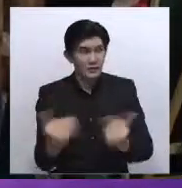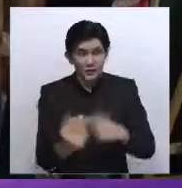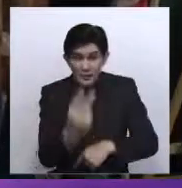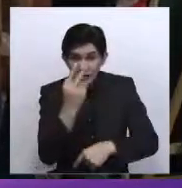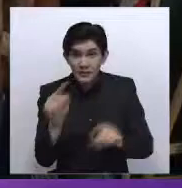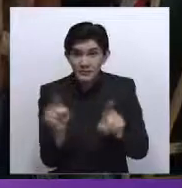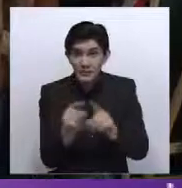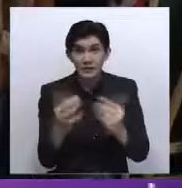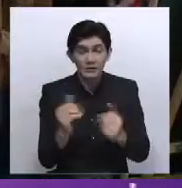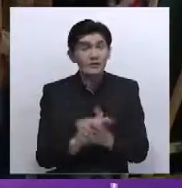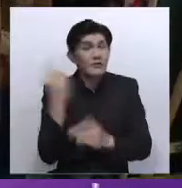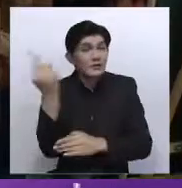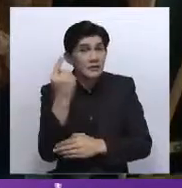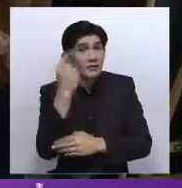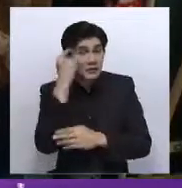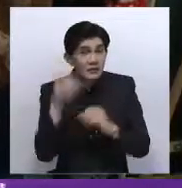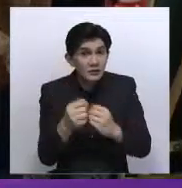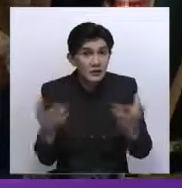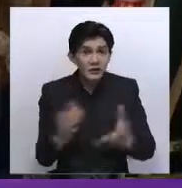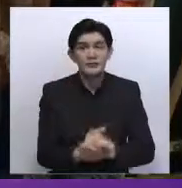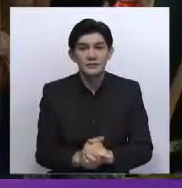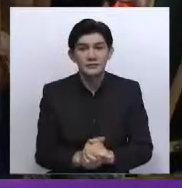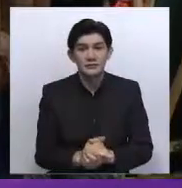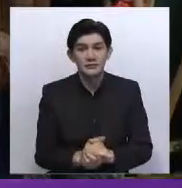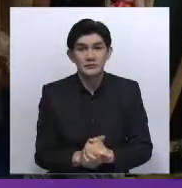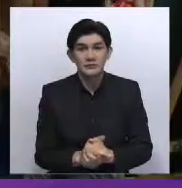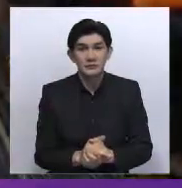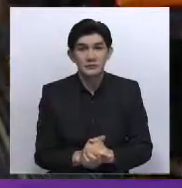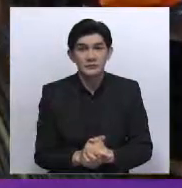เห็นด้วยว่าทัวร์ที่เราเลือกเนี่ยเป็นยังไง